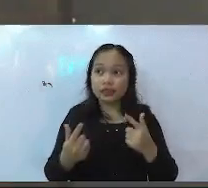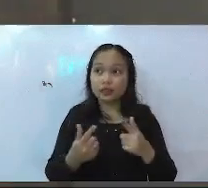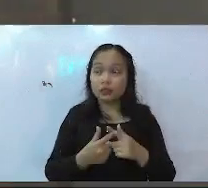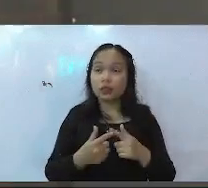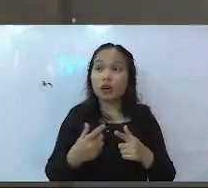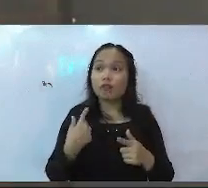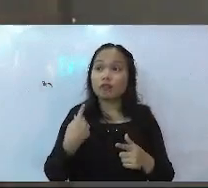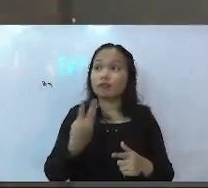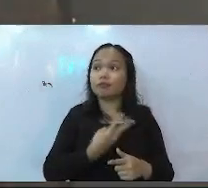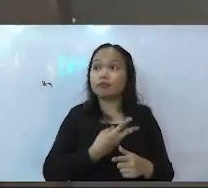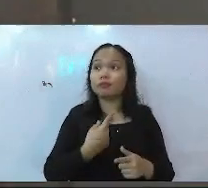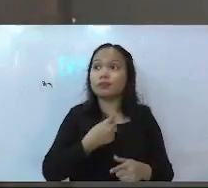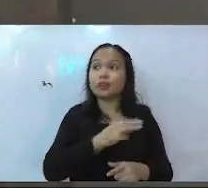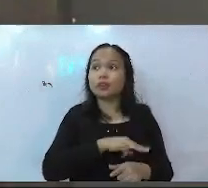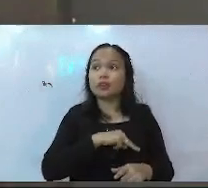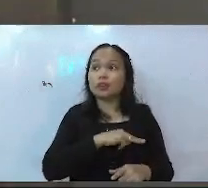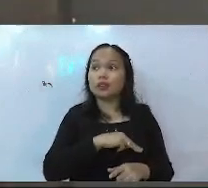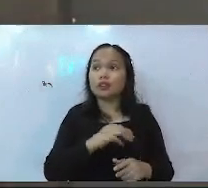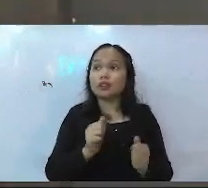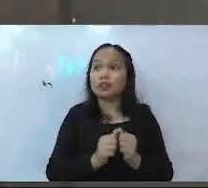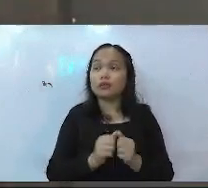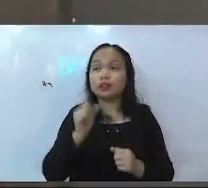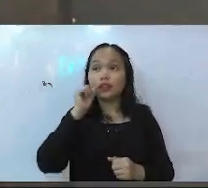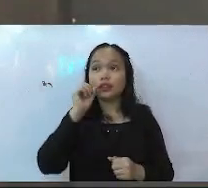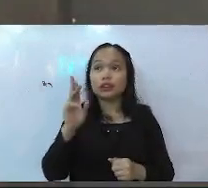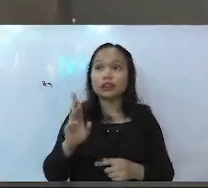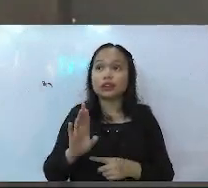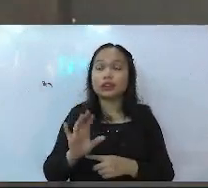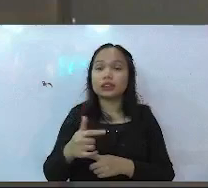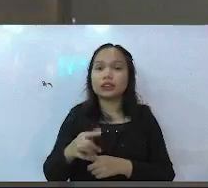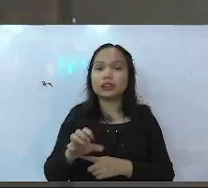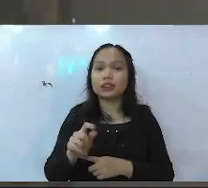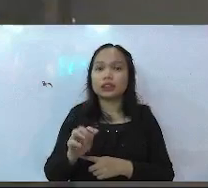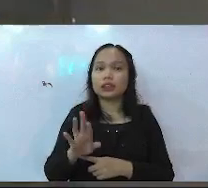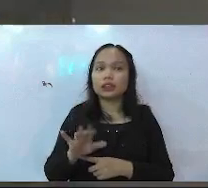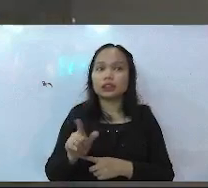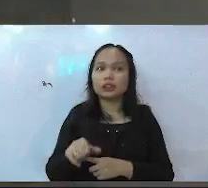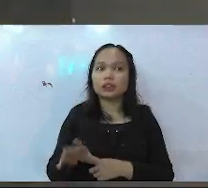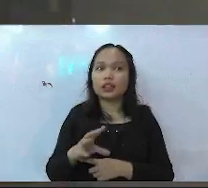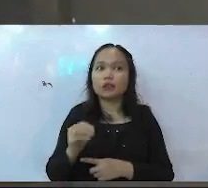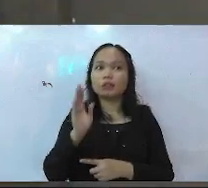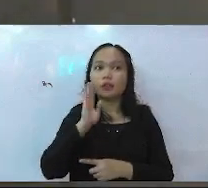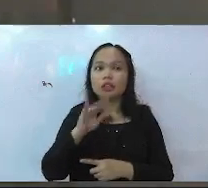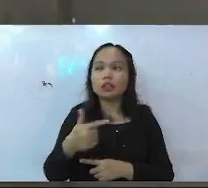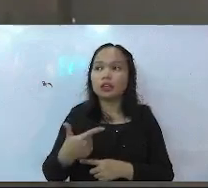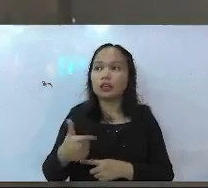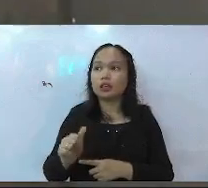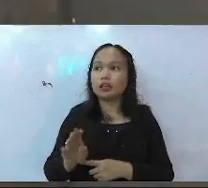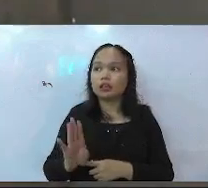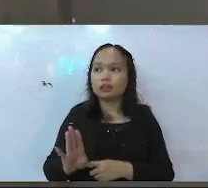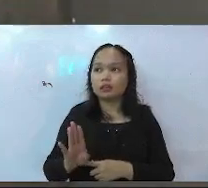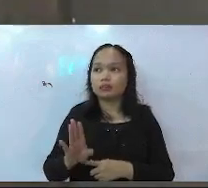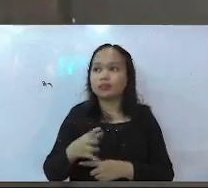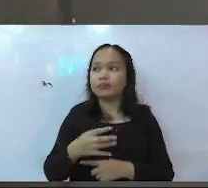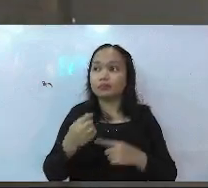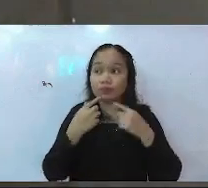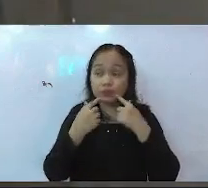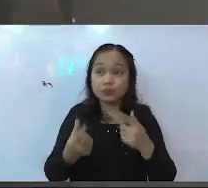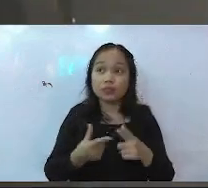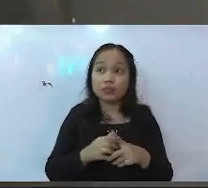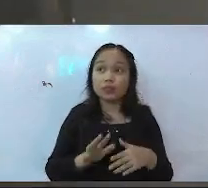mission Nakita ko nag-send sila sister jrice and si brother brother gab ayan si brother Toto Ayan shoutout po sa